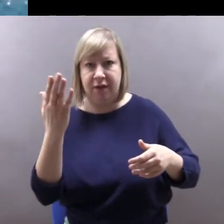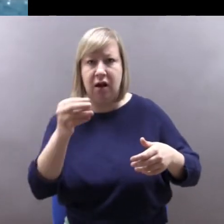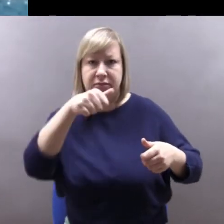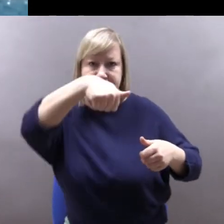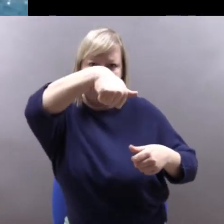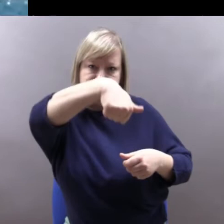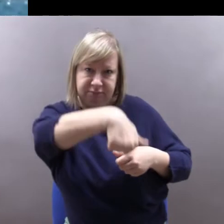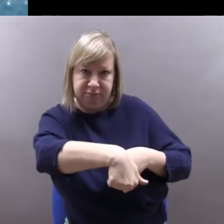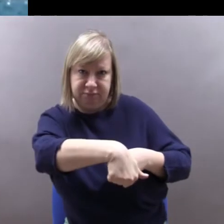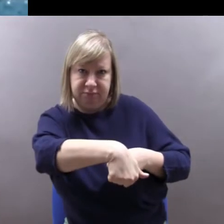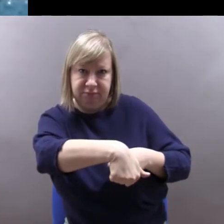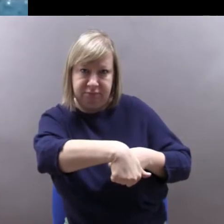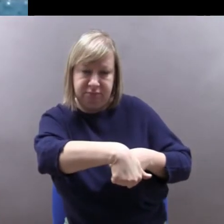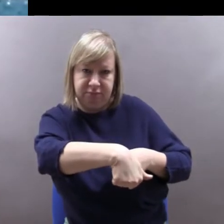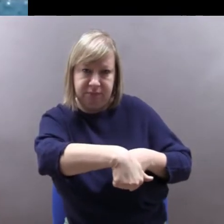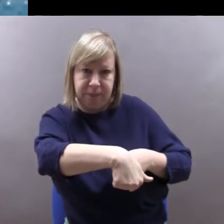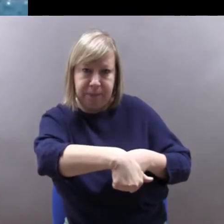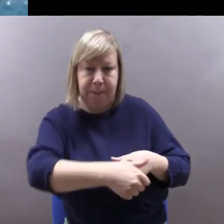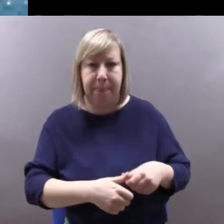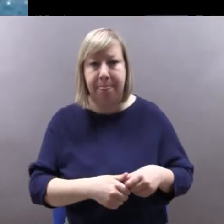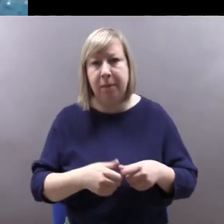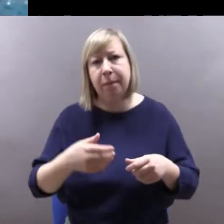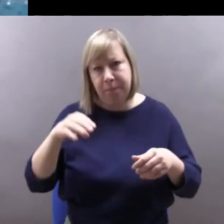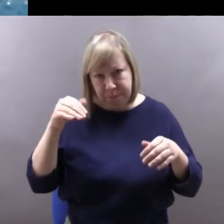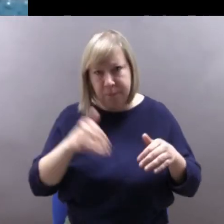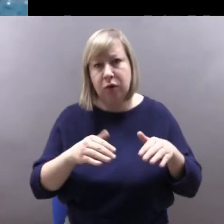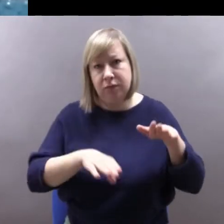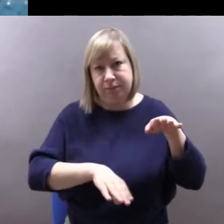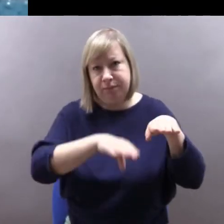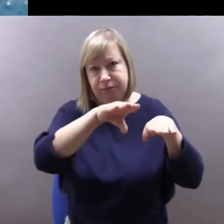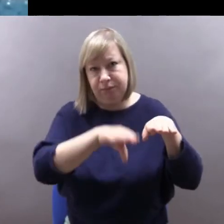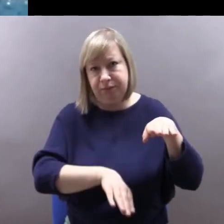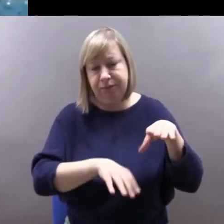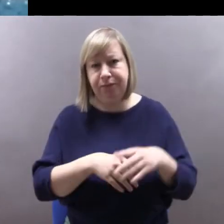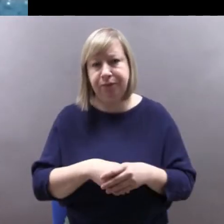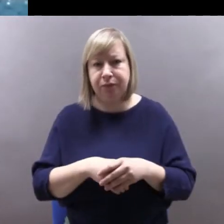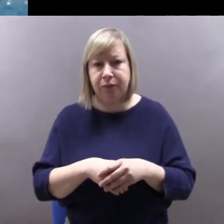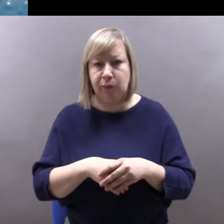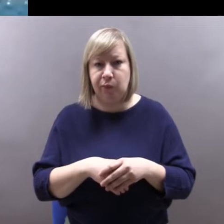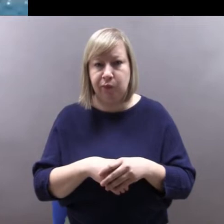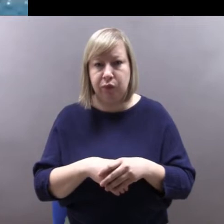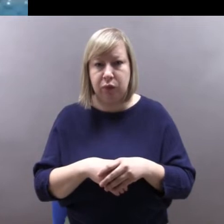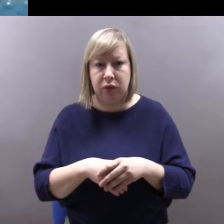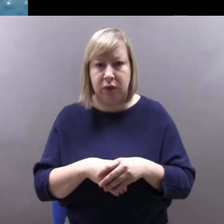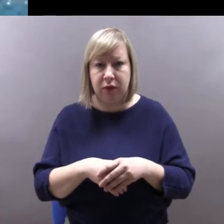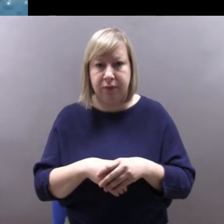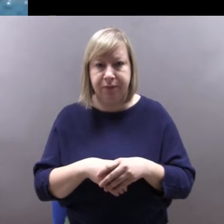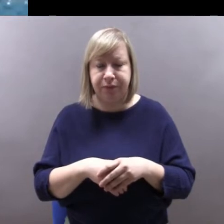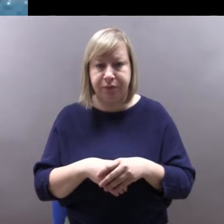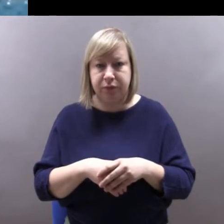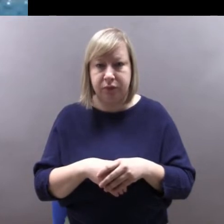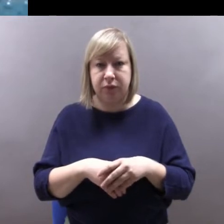stronie, jestem w stanie przytrzymać ten przycisk i wjechać na górę i na dół. To też oczywiście